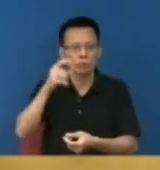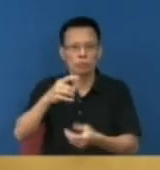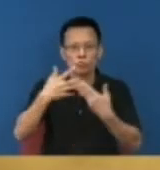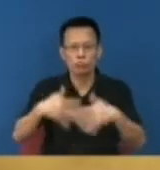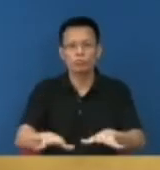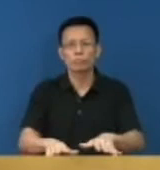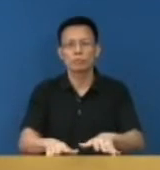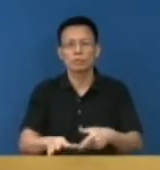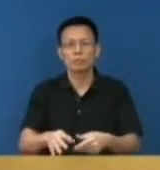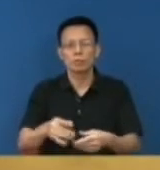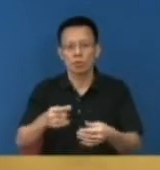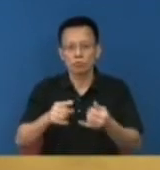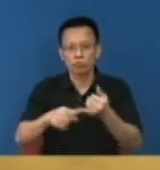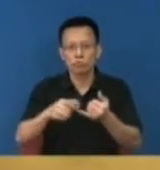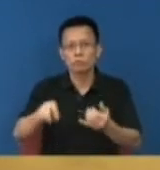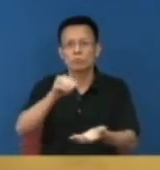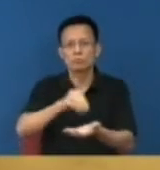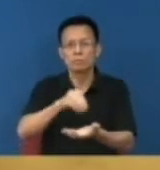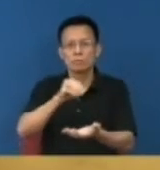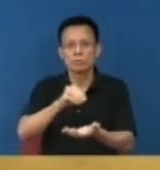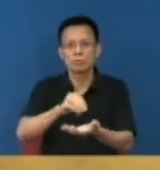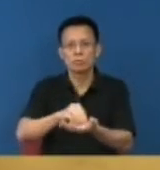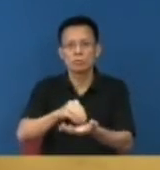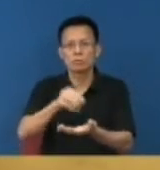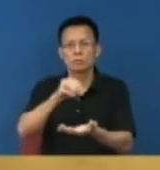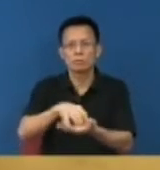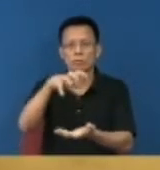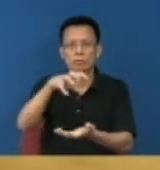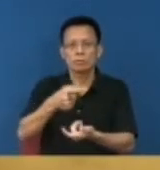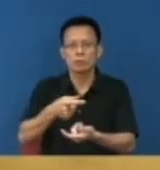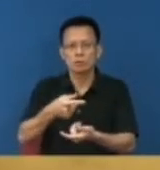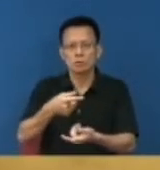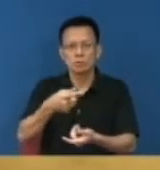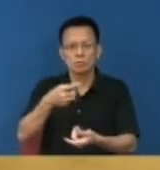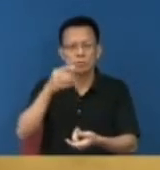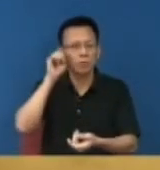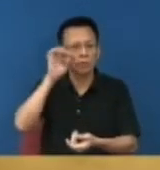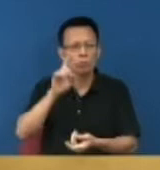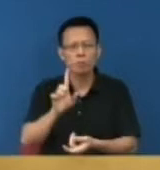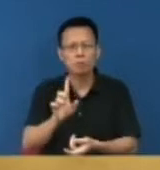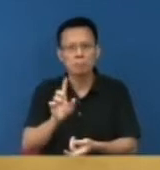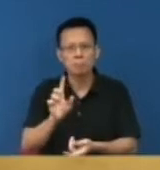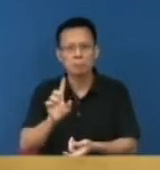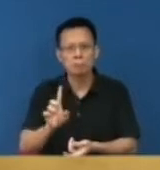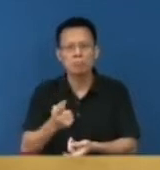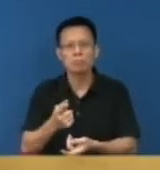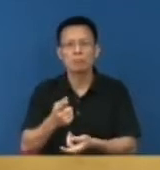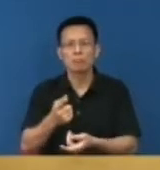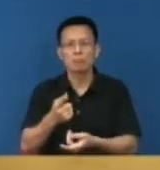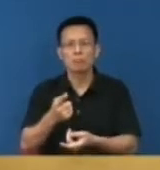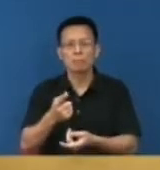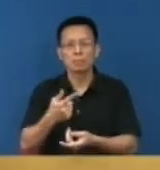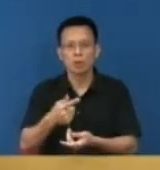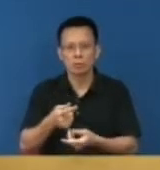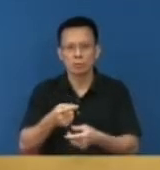咧塵埃落定啦咁樣。嗱，呢個諮詢係咩嚟嘅咧？呢個諮詢就係